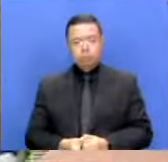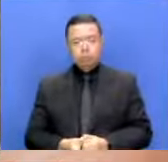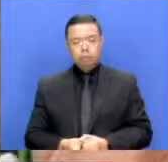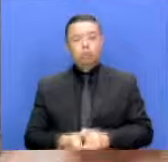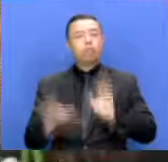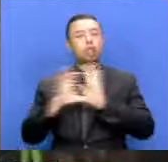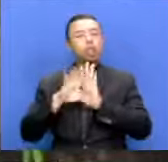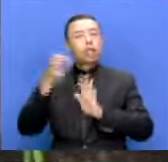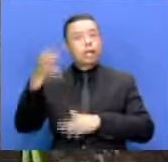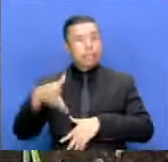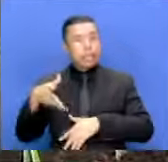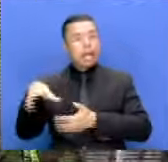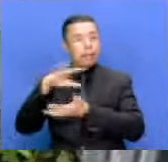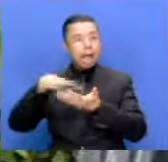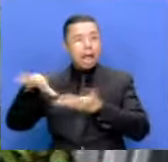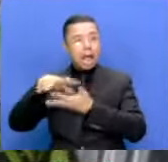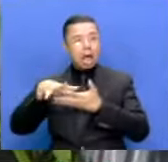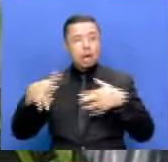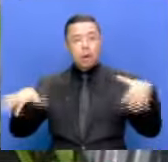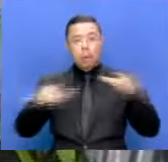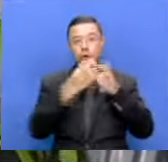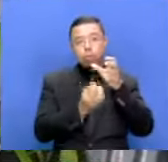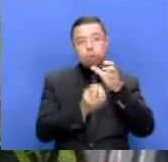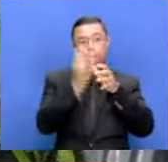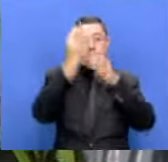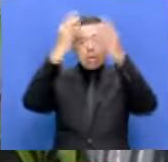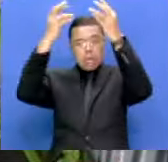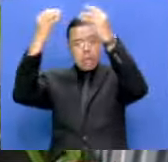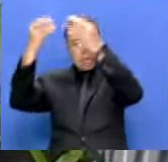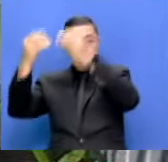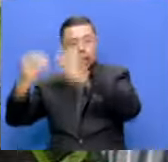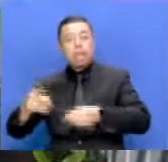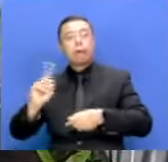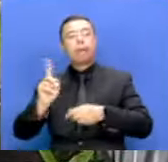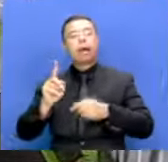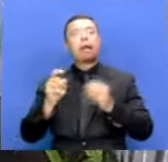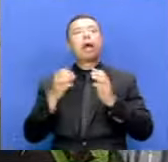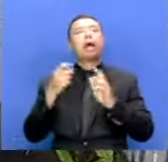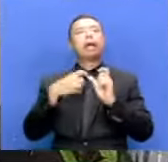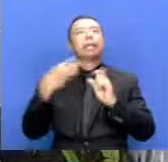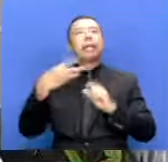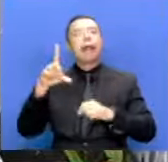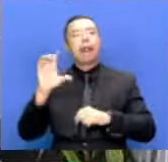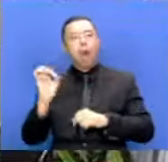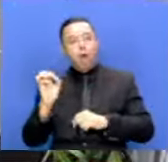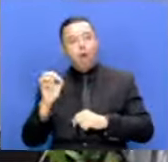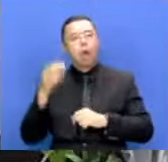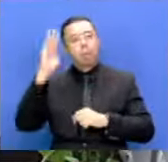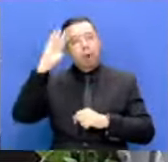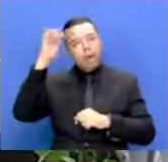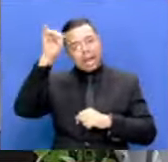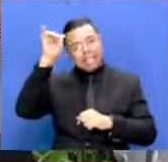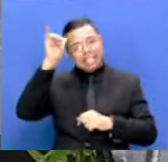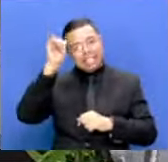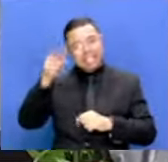Salah satu desa yang terdampak hujan abu adalah Desa Soroteleng di Kecamatan Selo, Boyolali, Jawa Tengah. Hujan abu